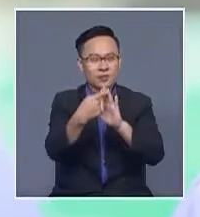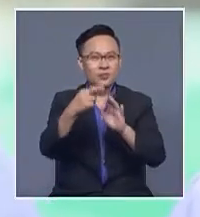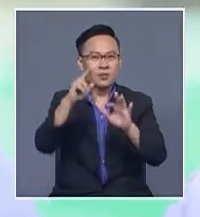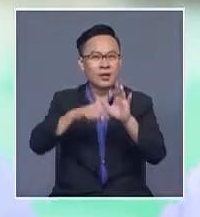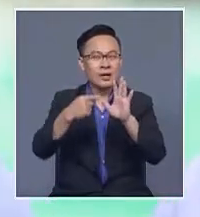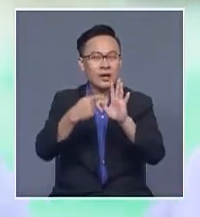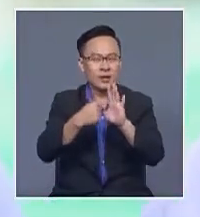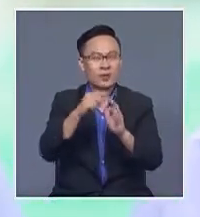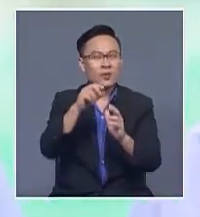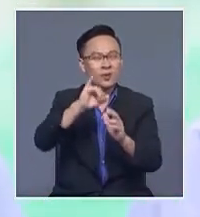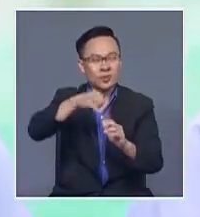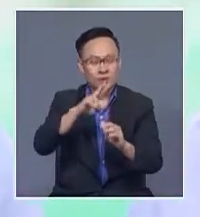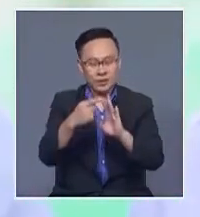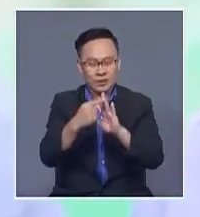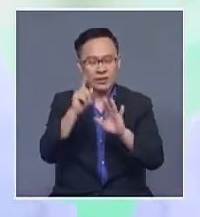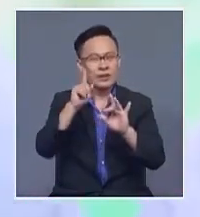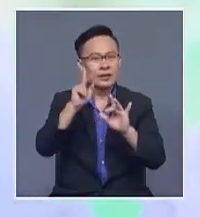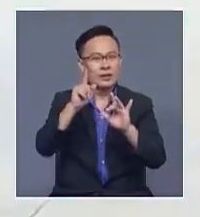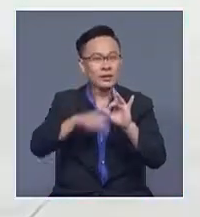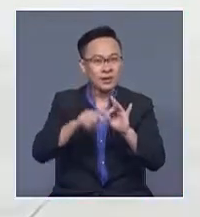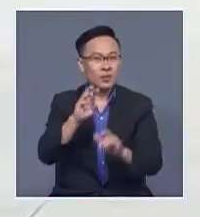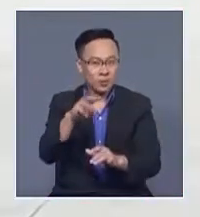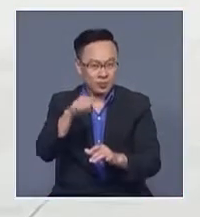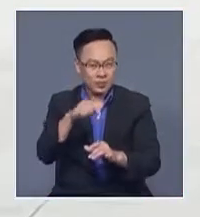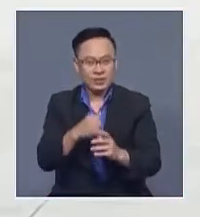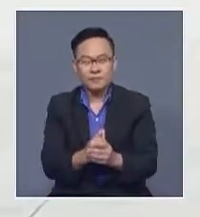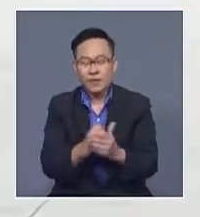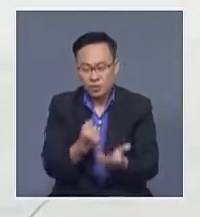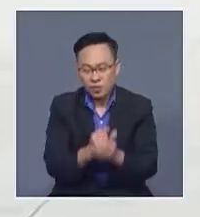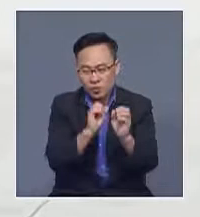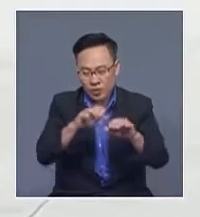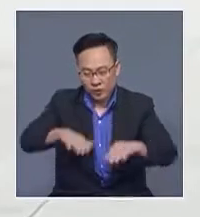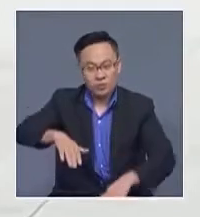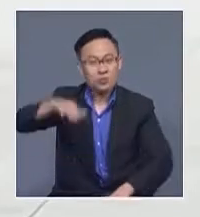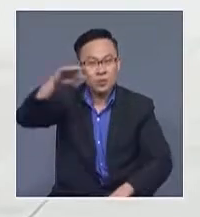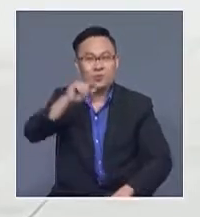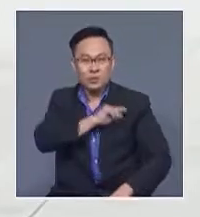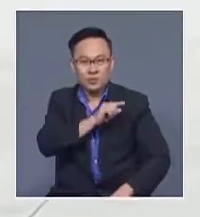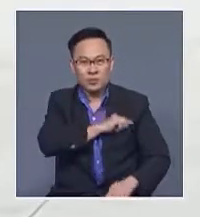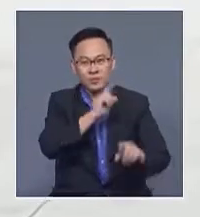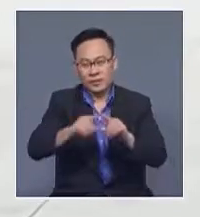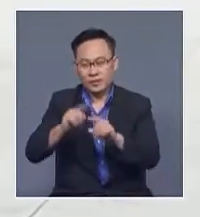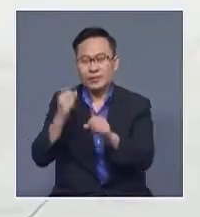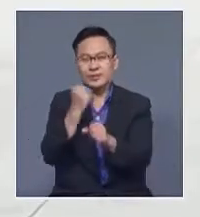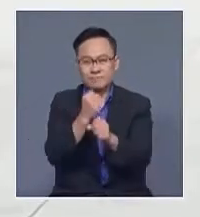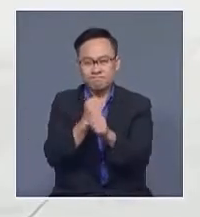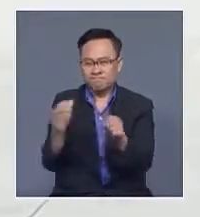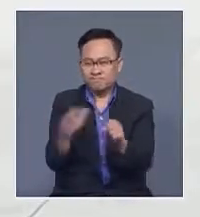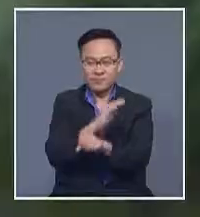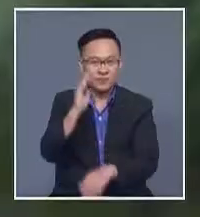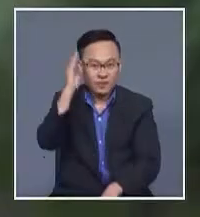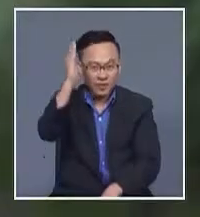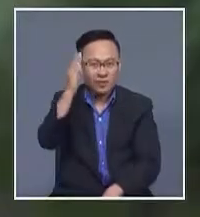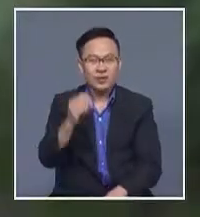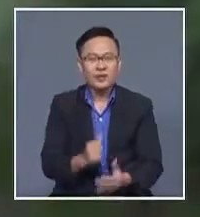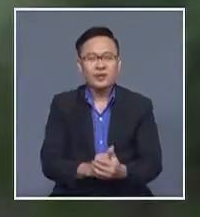ความรู้บ่มเพาะปลูกฝังสิ่งดีๆให้กับเยาวชนซึ่งจะเติบโตไปสู่สังคมและพร้อมรับหน้าที่ต่างๆอย่างมีประสิทธิภาพในอนาคตค่ะ เพ